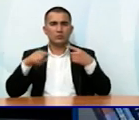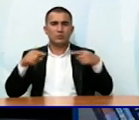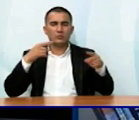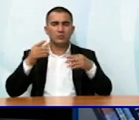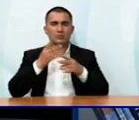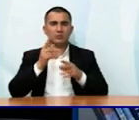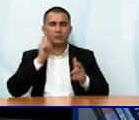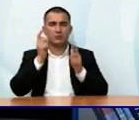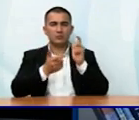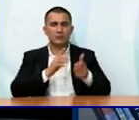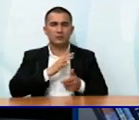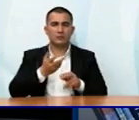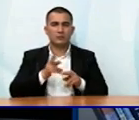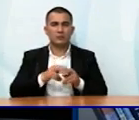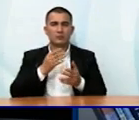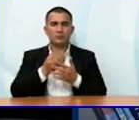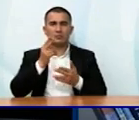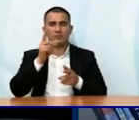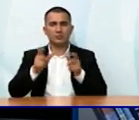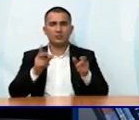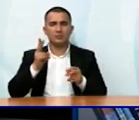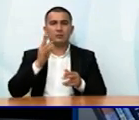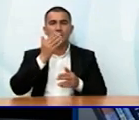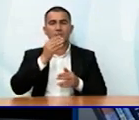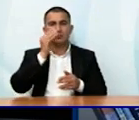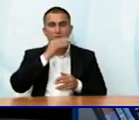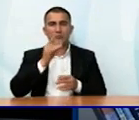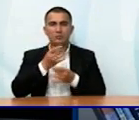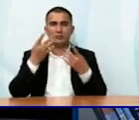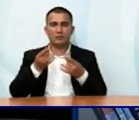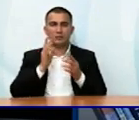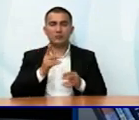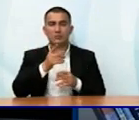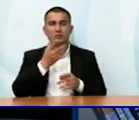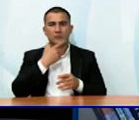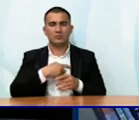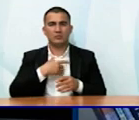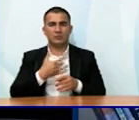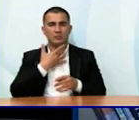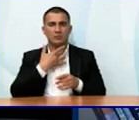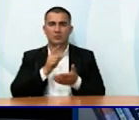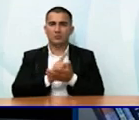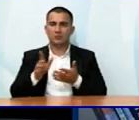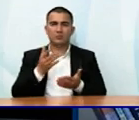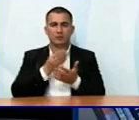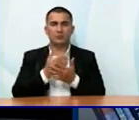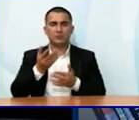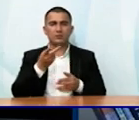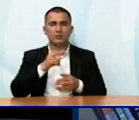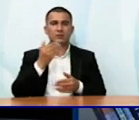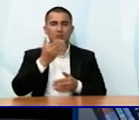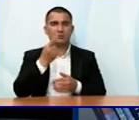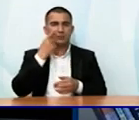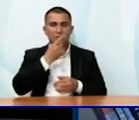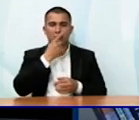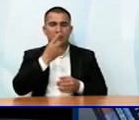zohir aylarmi? Agar birorta odam sening aybingni aytsa, sen unga gap qaytarma, so'zini qaytarma. Chunki u sen uchun bir